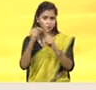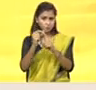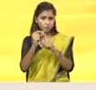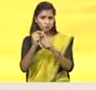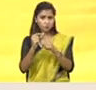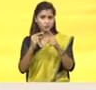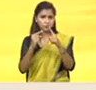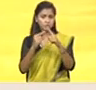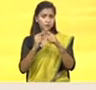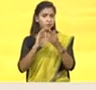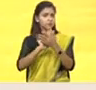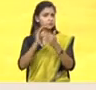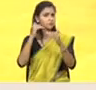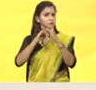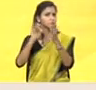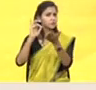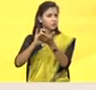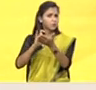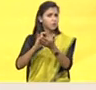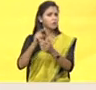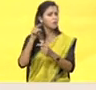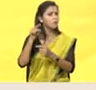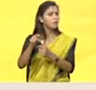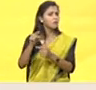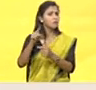से है। वहां एक प्रोफेसर